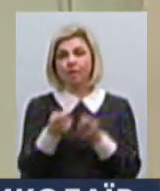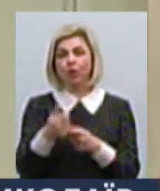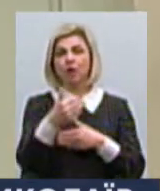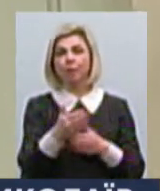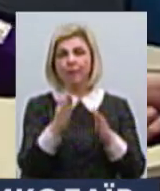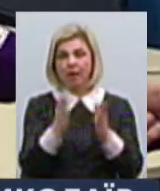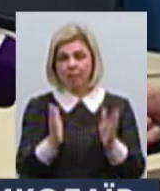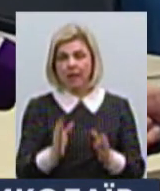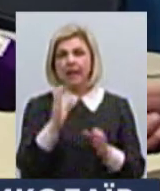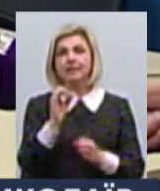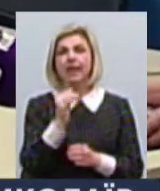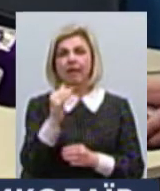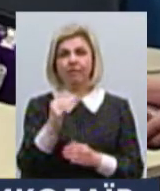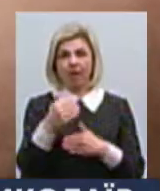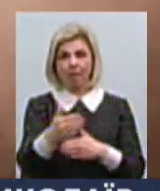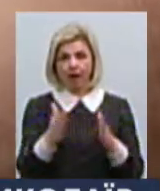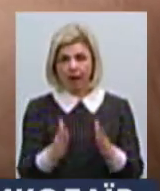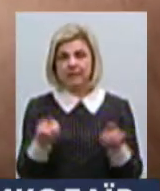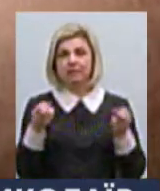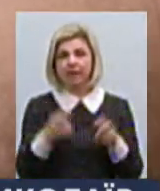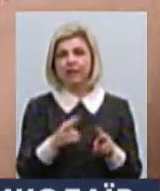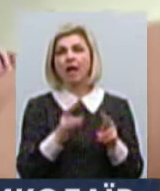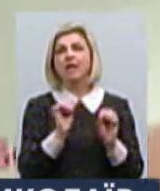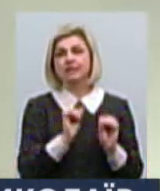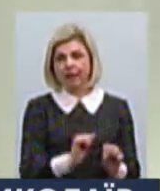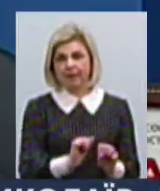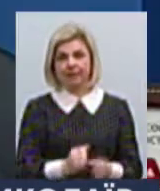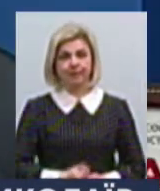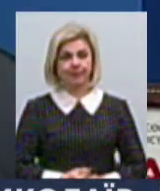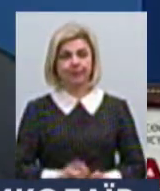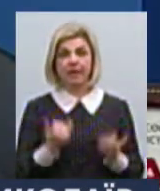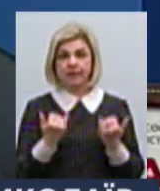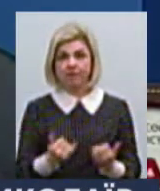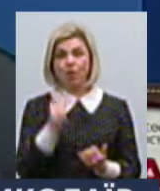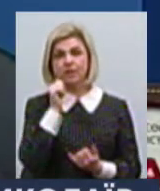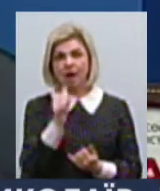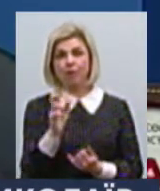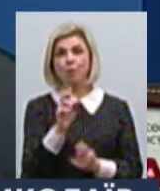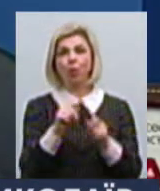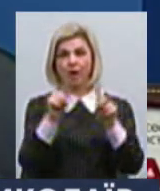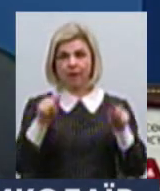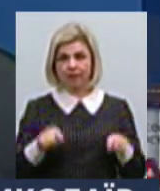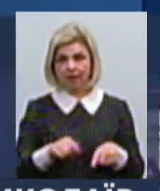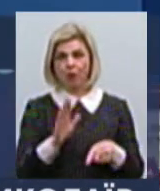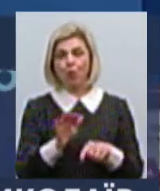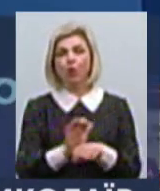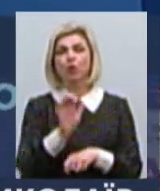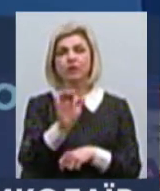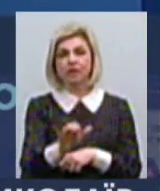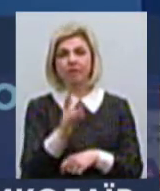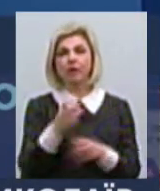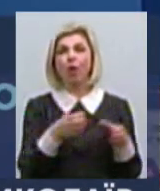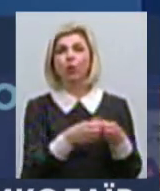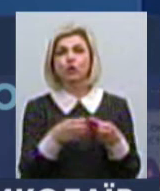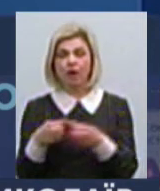званому сейф-пакеті зі спеціальною системою захисту. Сьогодні, завтра бюлетені будуть доставлені на